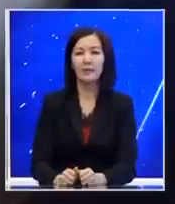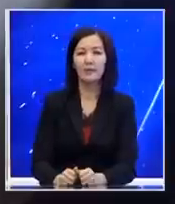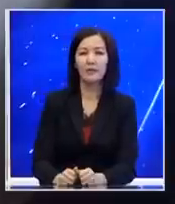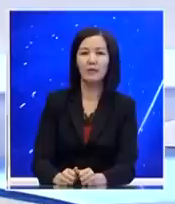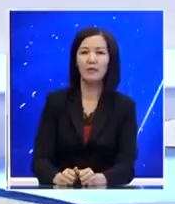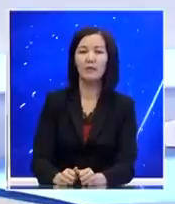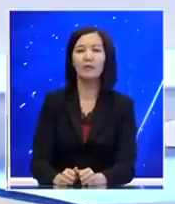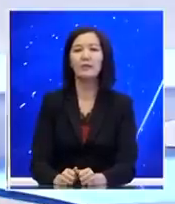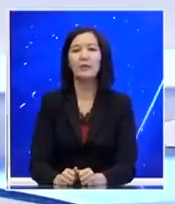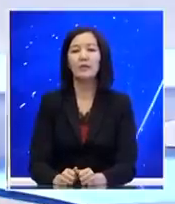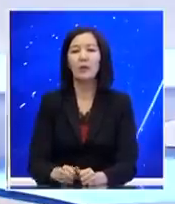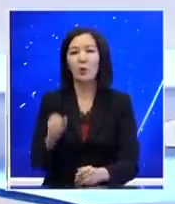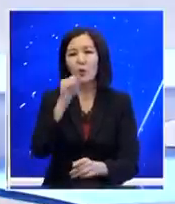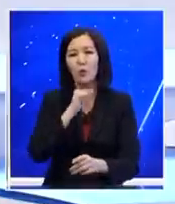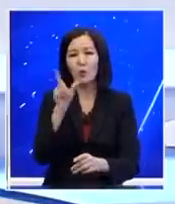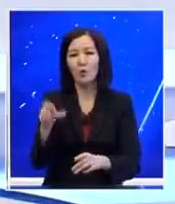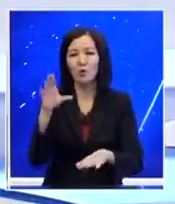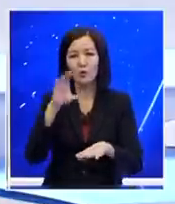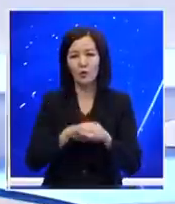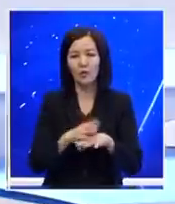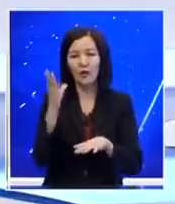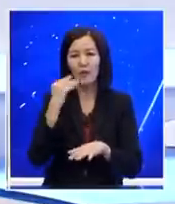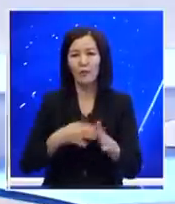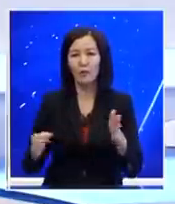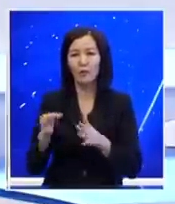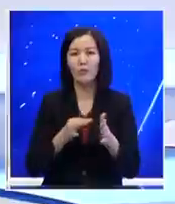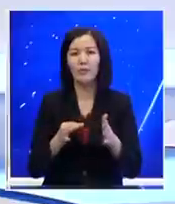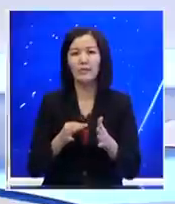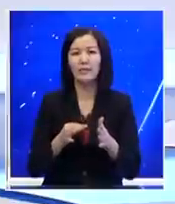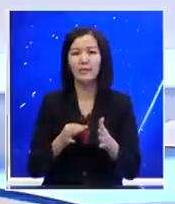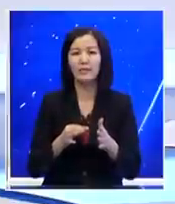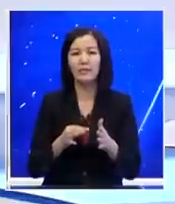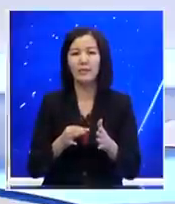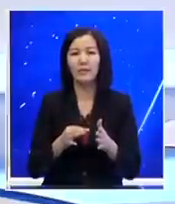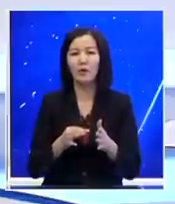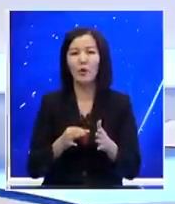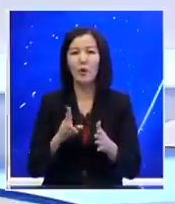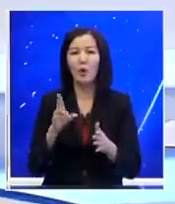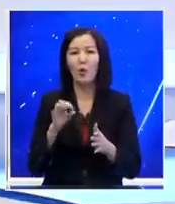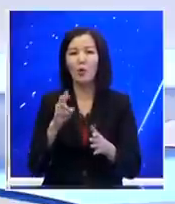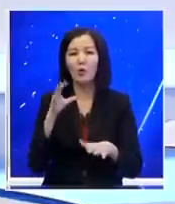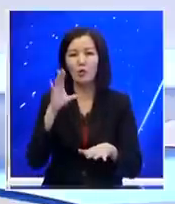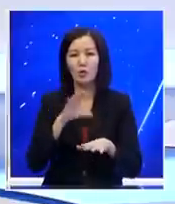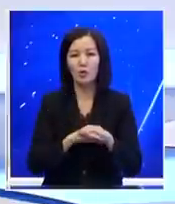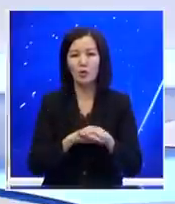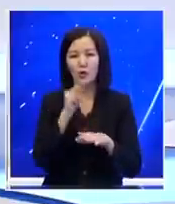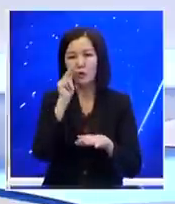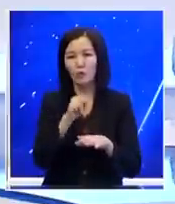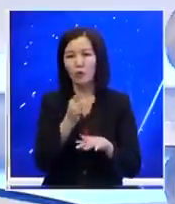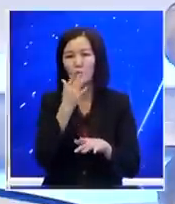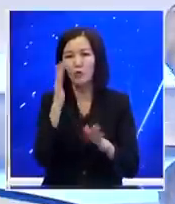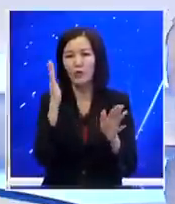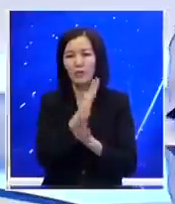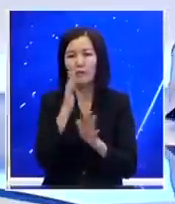телеарнасы. Қас қылған қорықшы ұсталды. Алматы облысында қара құйрық атқан қорықшы құрықталды. Күдікті